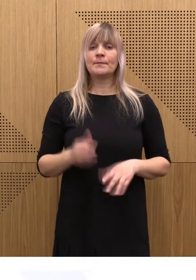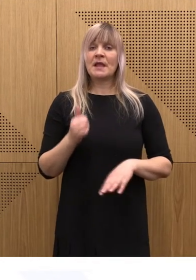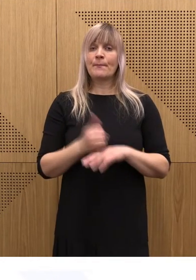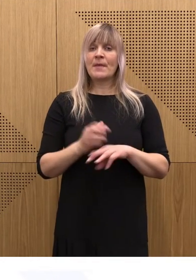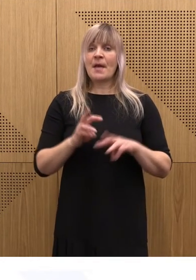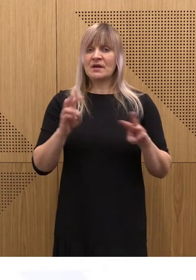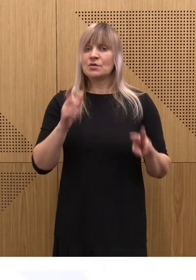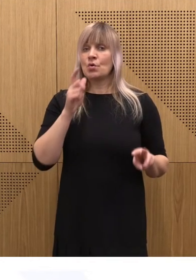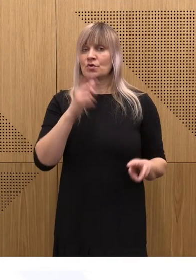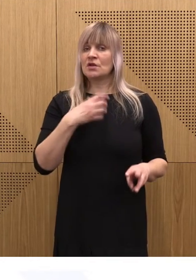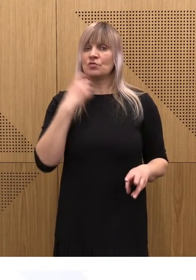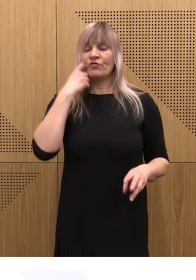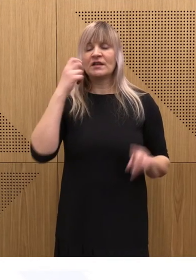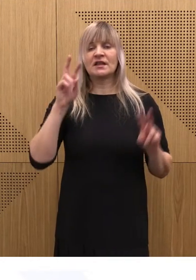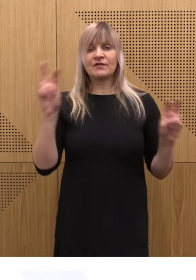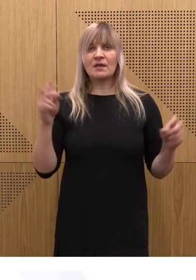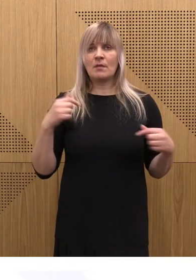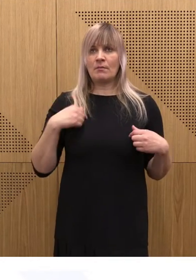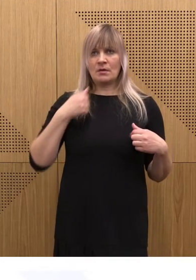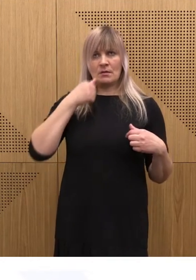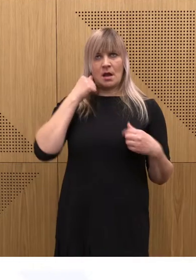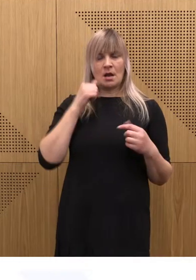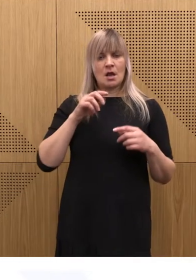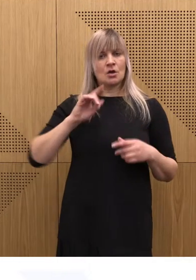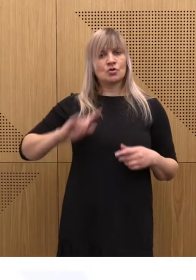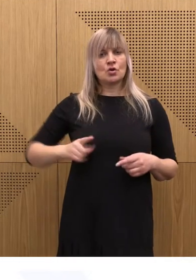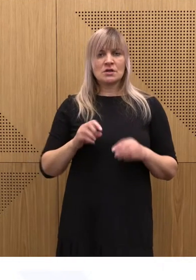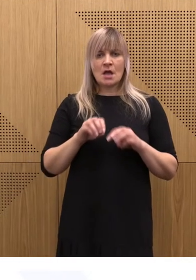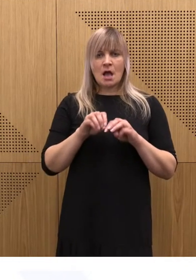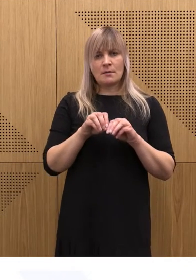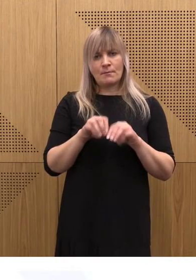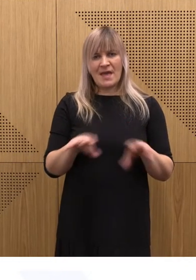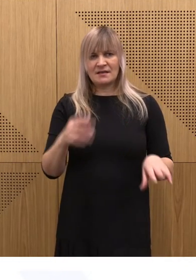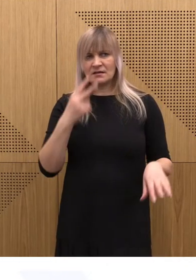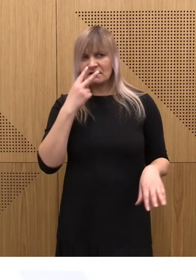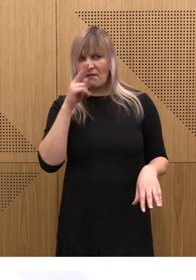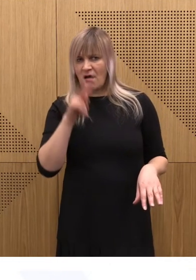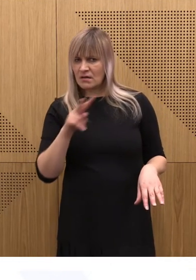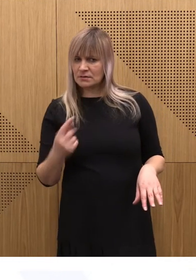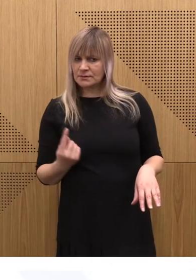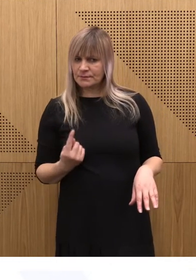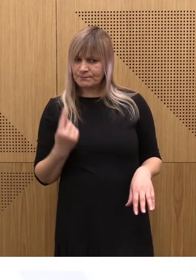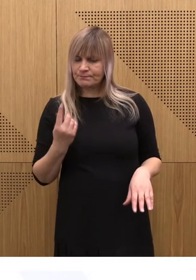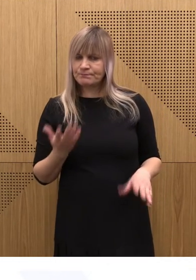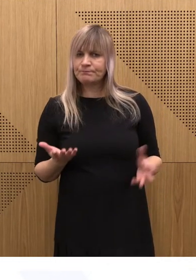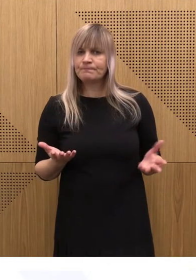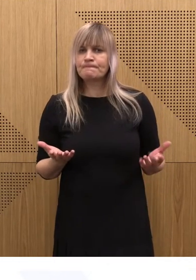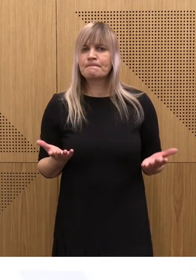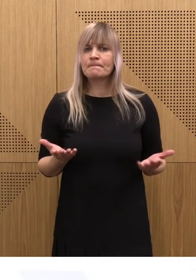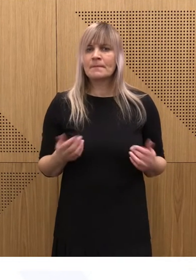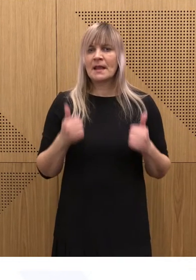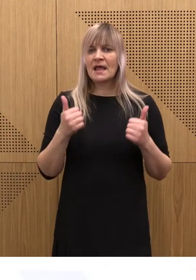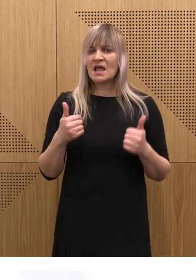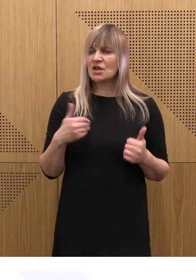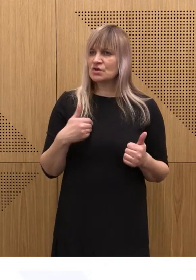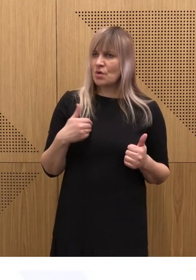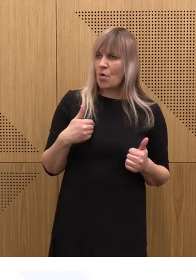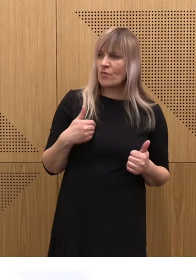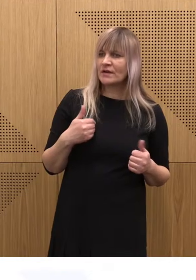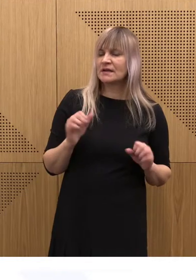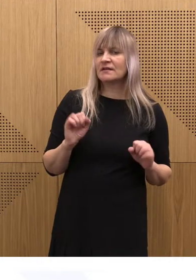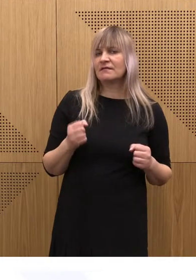ühte huvitavat teemat, mis mulle eile vaatas sotsiaalmeediast vastu selliste nii-öelda heatahtlike ja